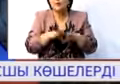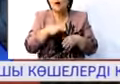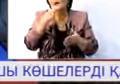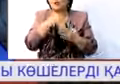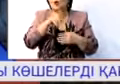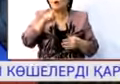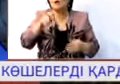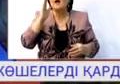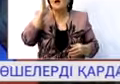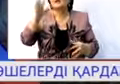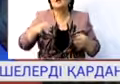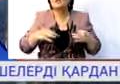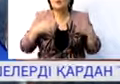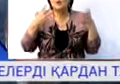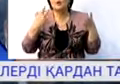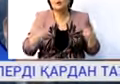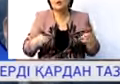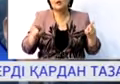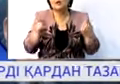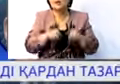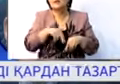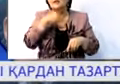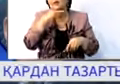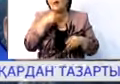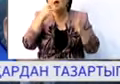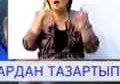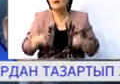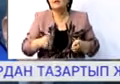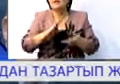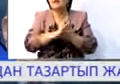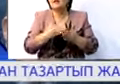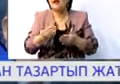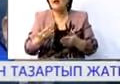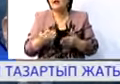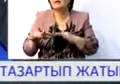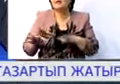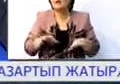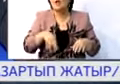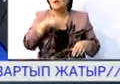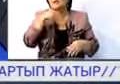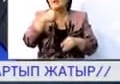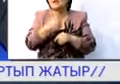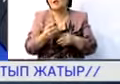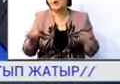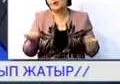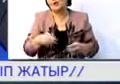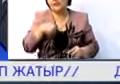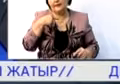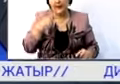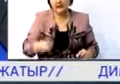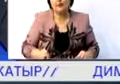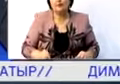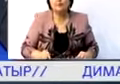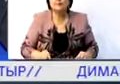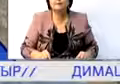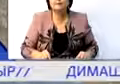жауапты тұлғаларға алдағы мереке күндері қауіпсіздікті сақтау, авариялық жағдайлардың алдын алу мәселесіне баса назар аудару керектігін айтты.